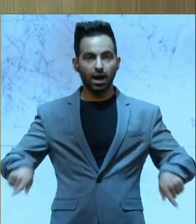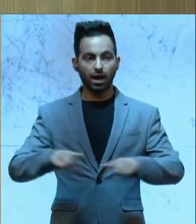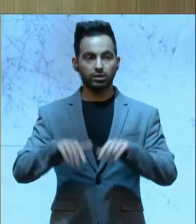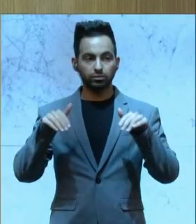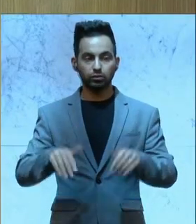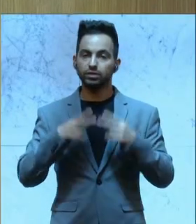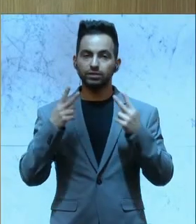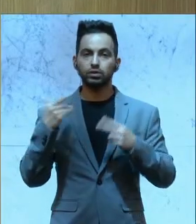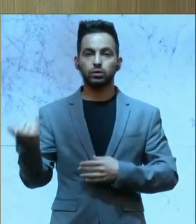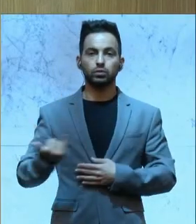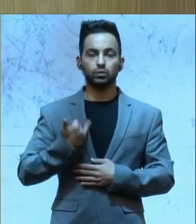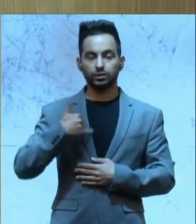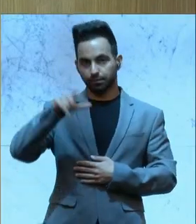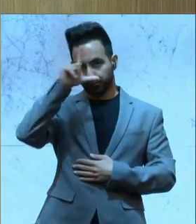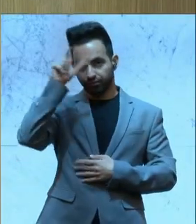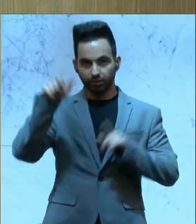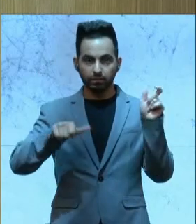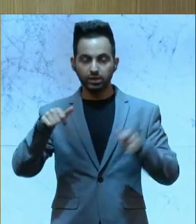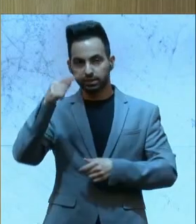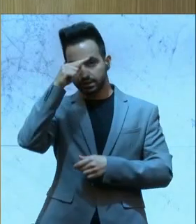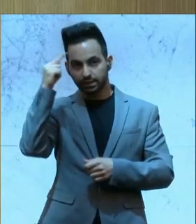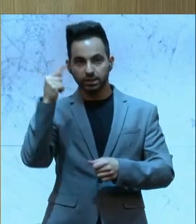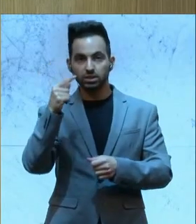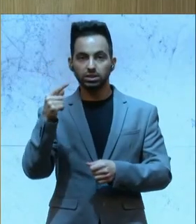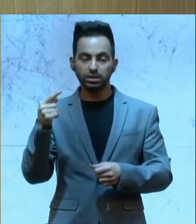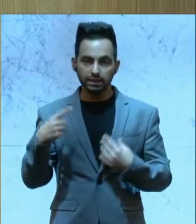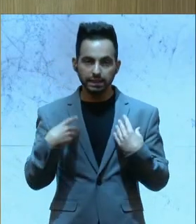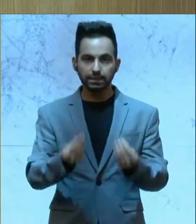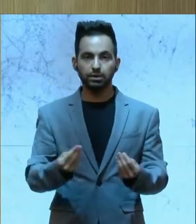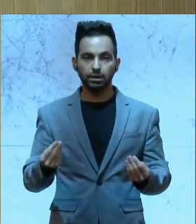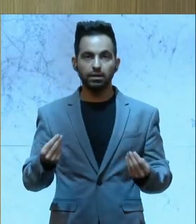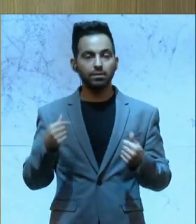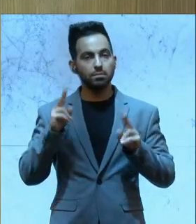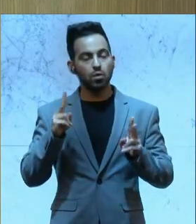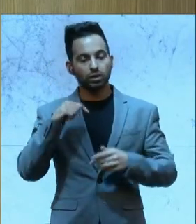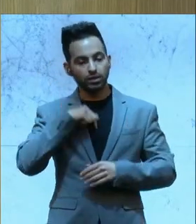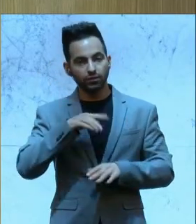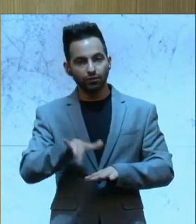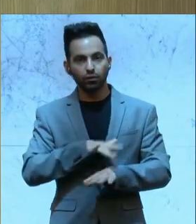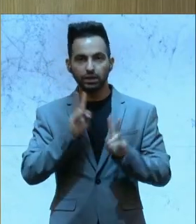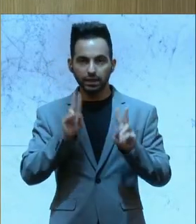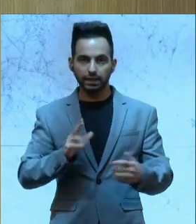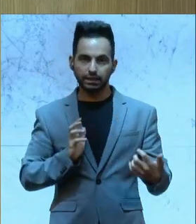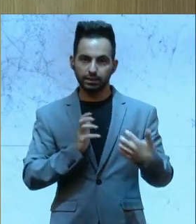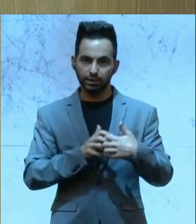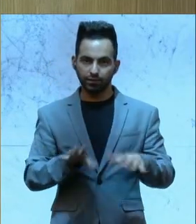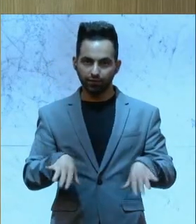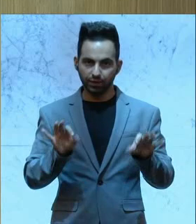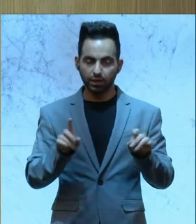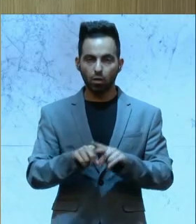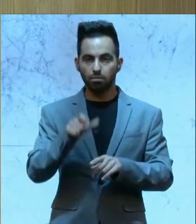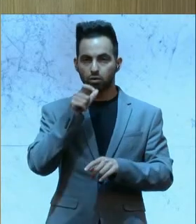wichtig sein, jungen Menschen hier eine Sinnstiftung zu geben, hier eine Berufung zu ermöglichen und hier auch zu ermöglichen, in einen